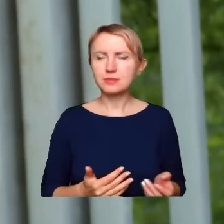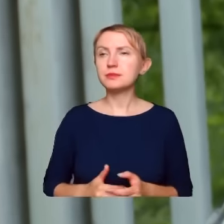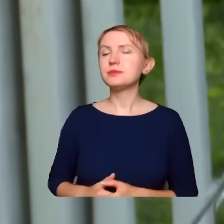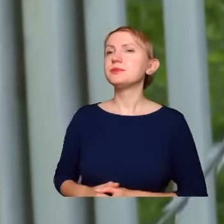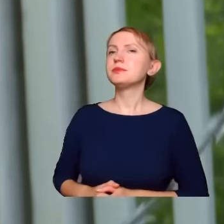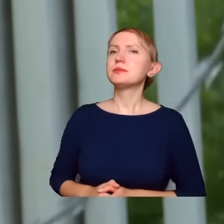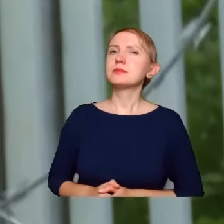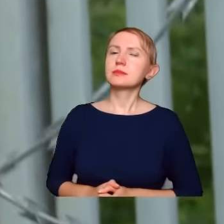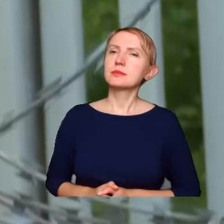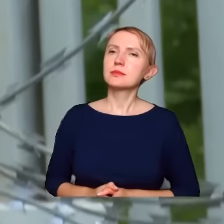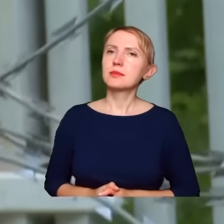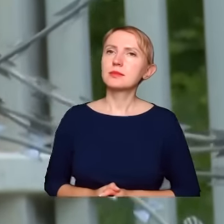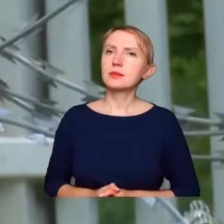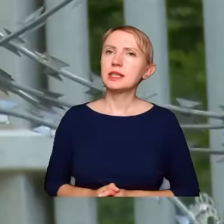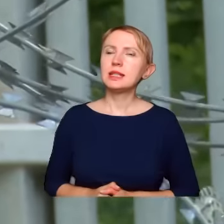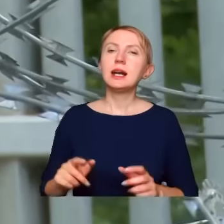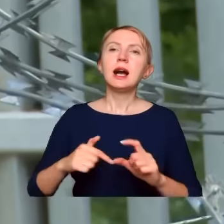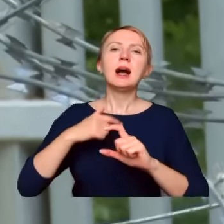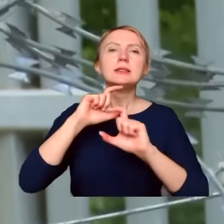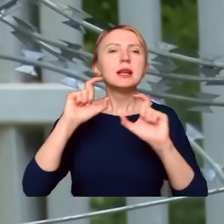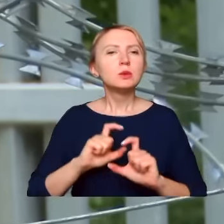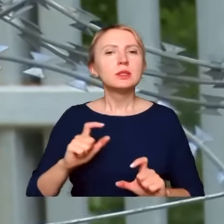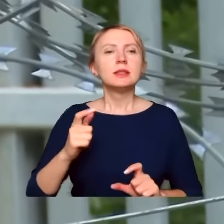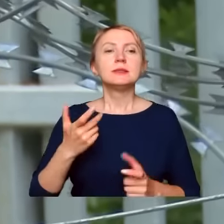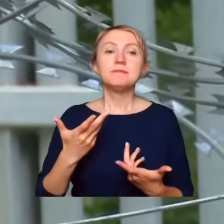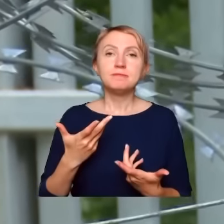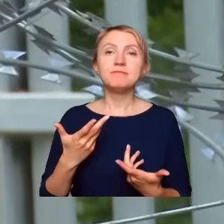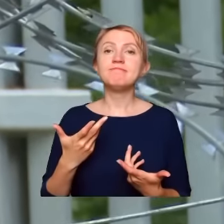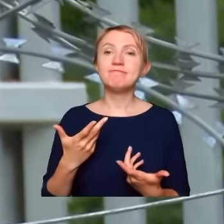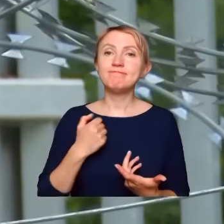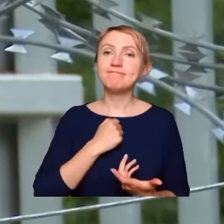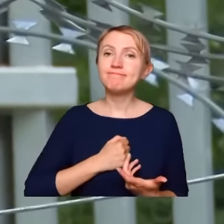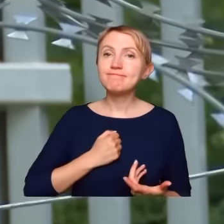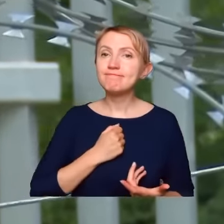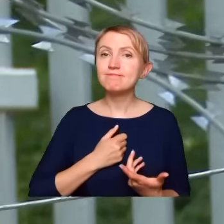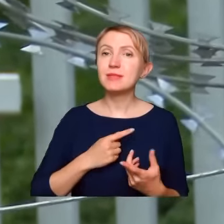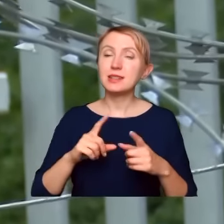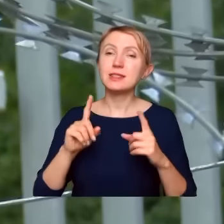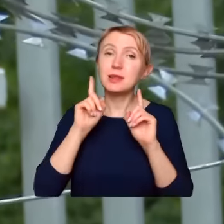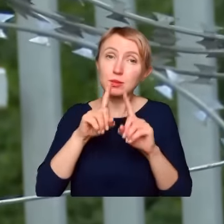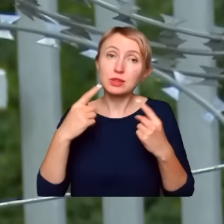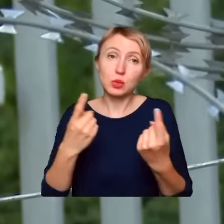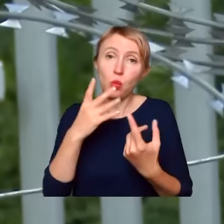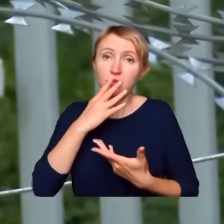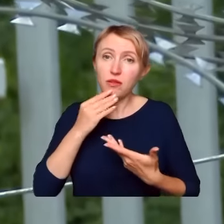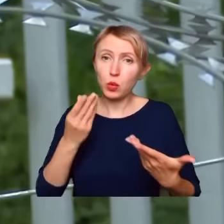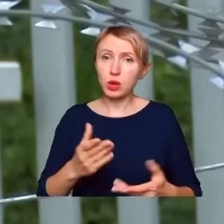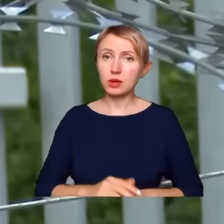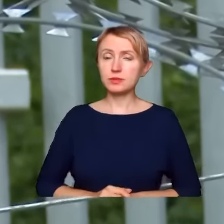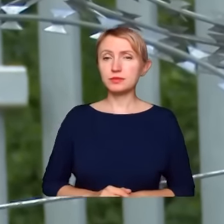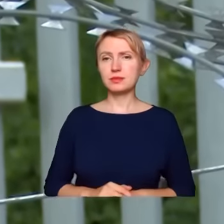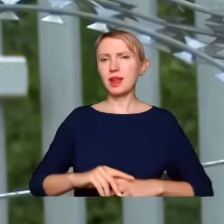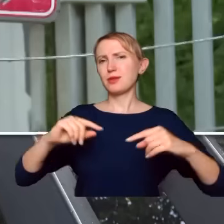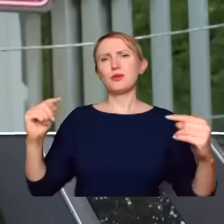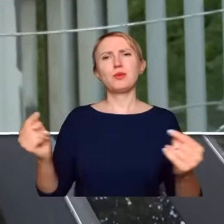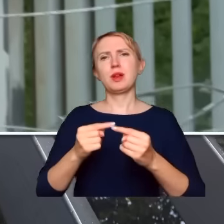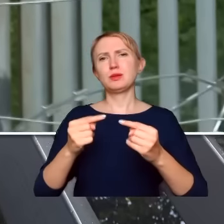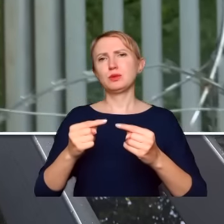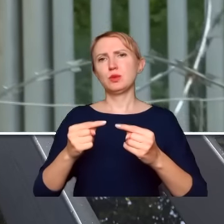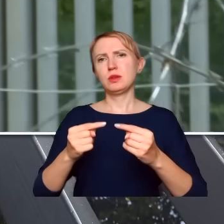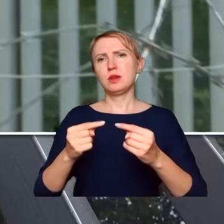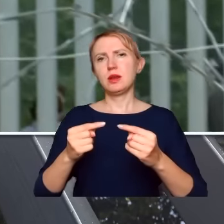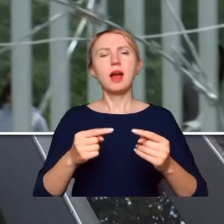redaktorze, ubolewam cały czas nad tym, ale niestety taka jest rzeczywistość. No wpisuje się to... Ale to pan redaktor... normalnie